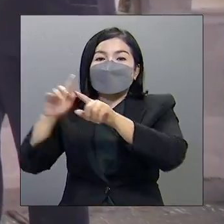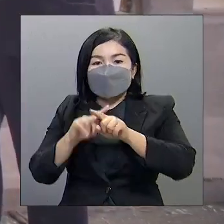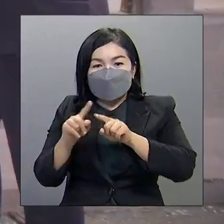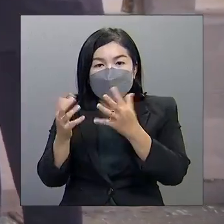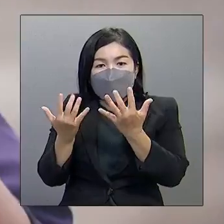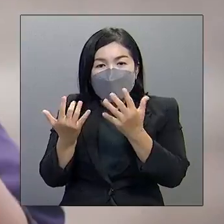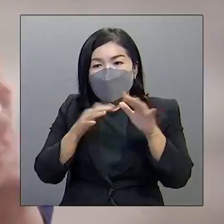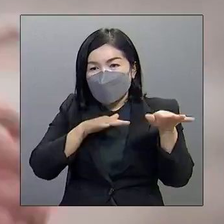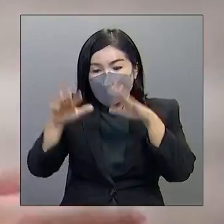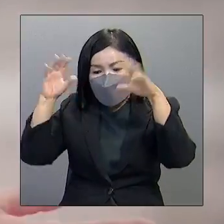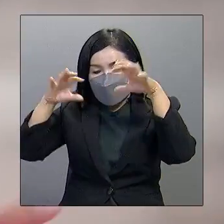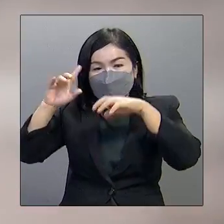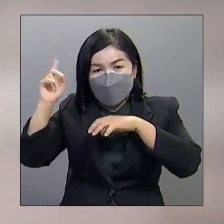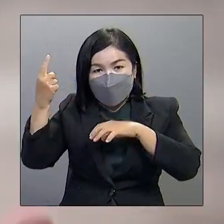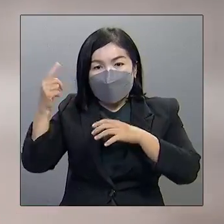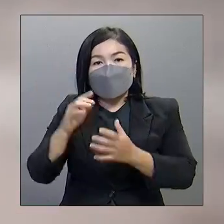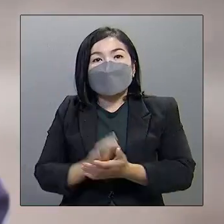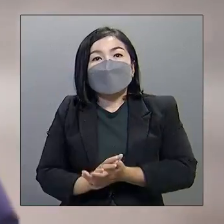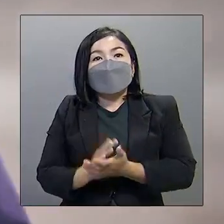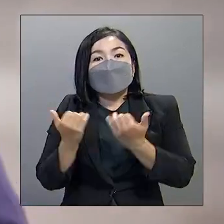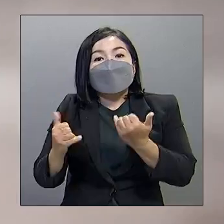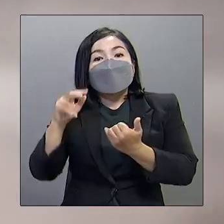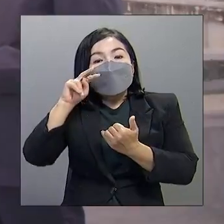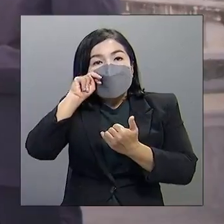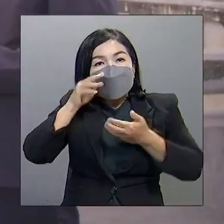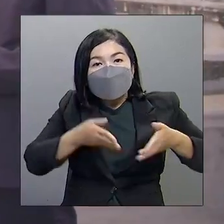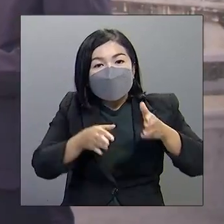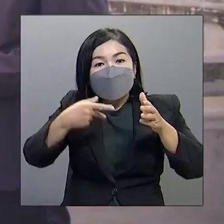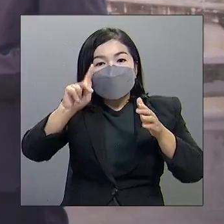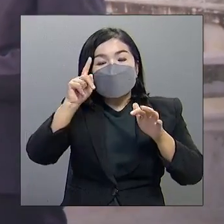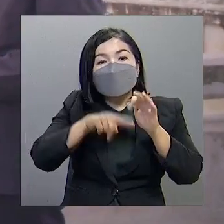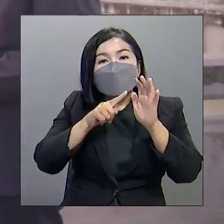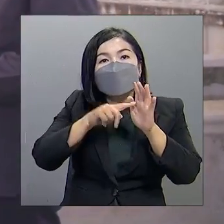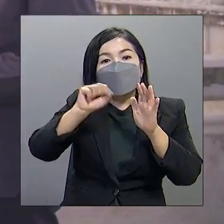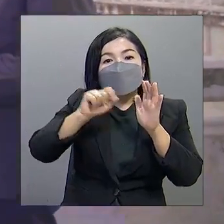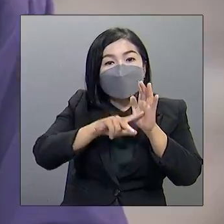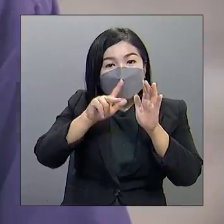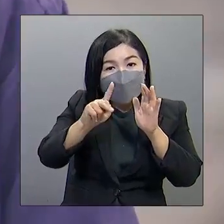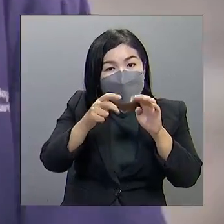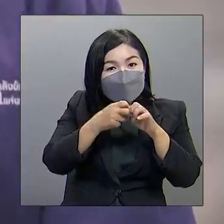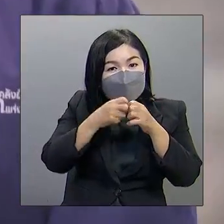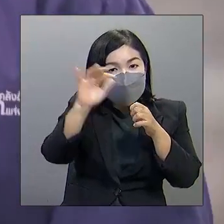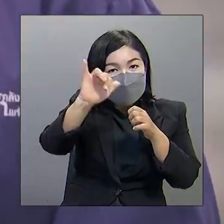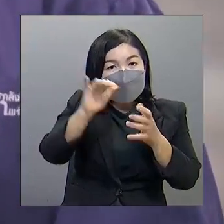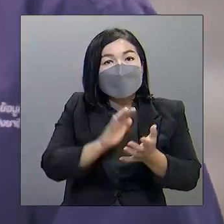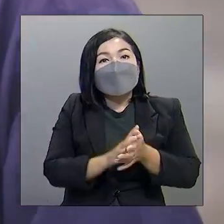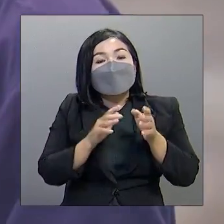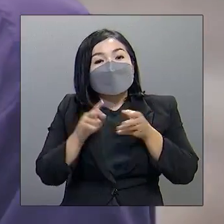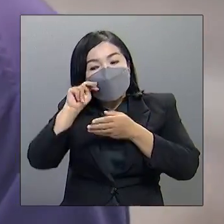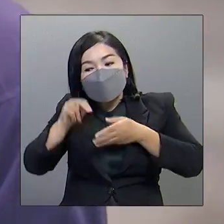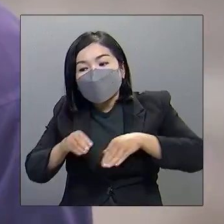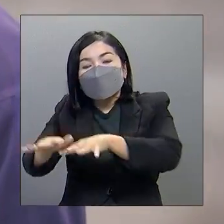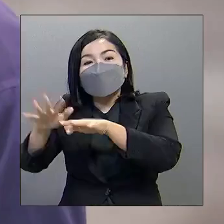น้ำยอดใหม ่เนื่องจากแม่น้ำป่าสักยังไม่มีปัญหา ครับ เราเลยยังรับน้ำเข้ามาคลองนี้น้อยพอเรารับเข้าน้อย